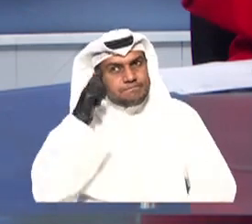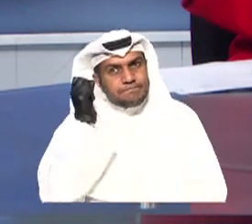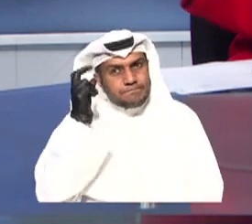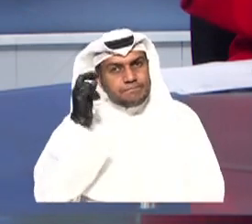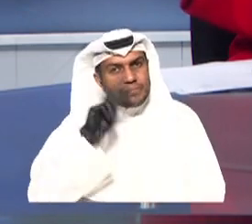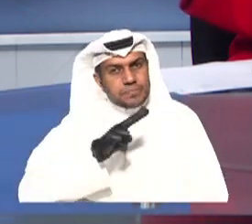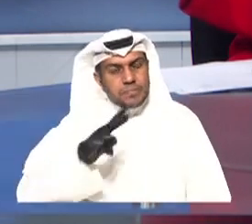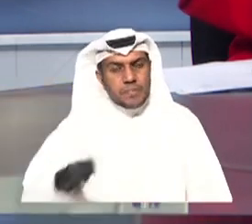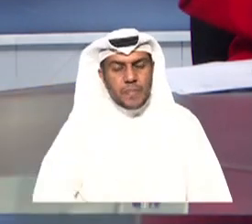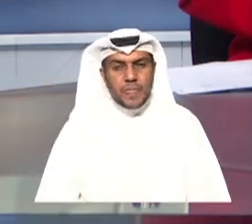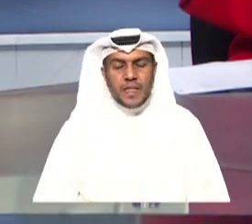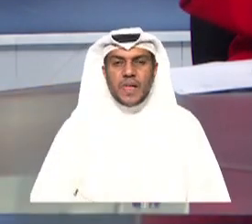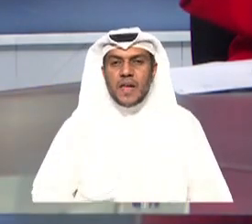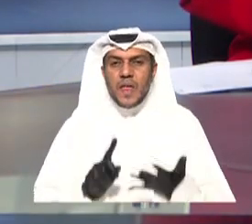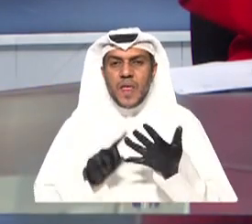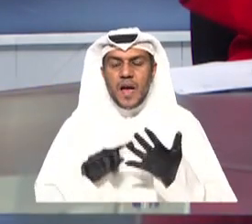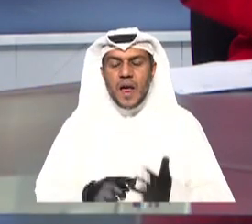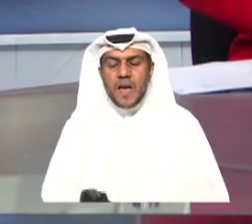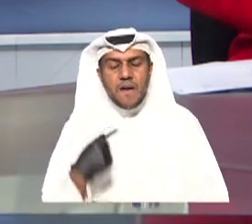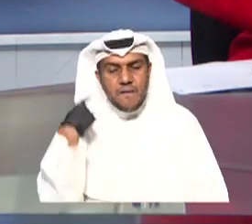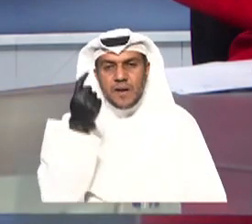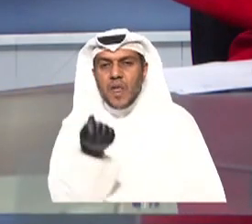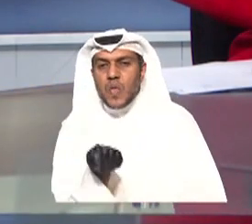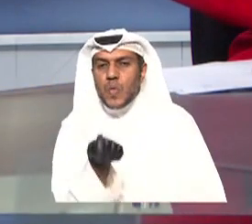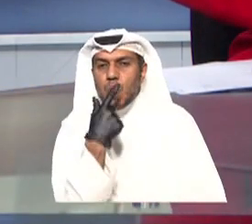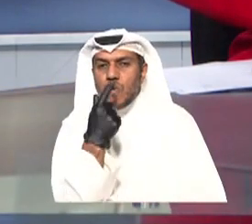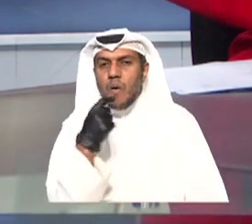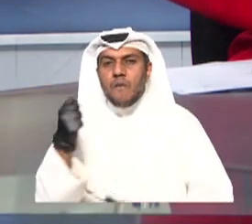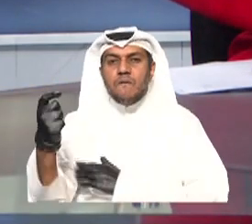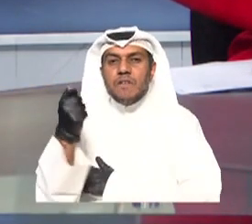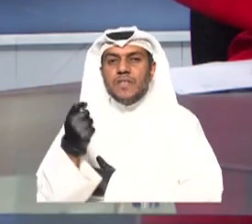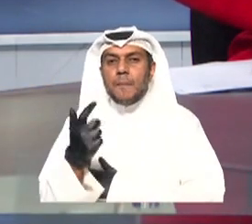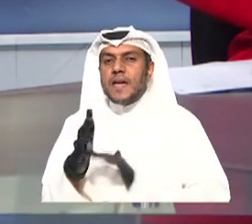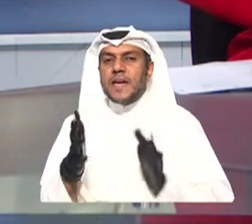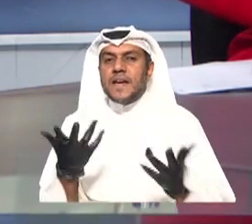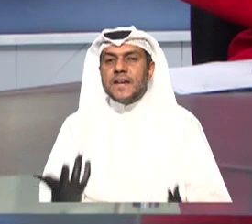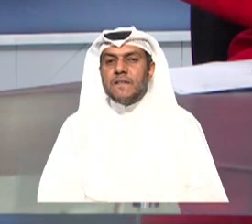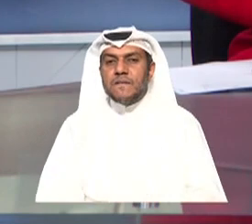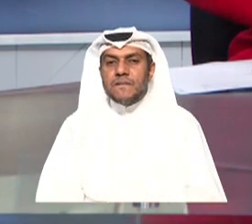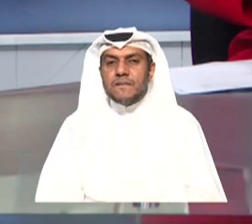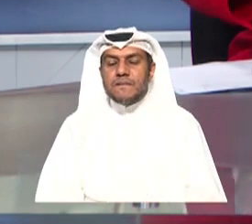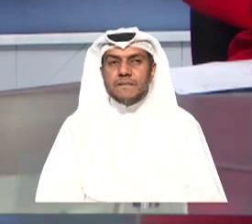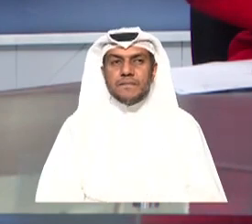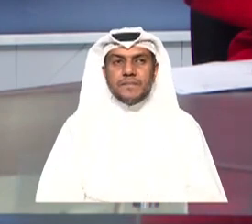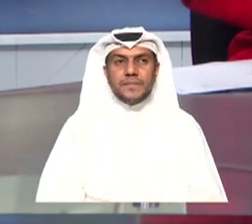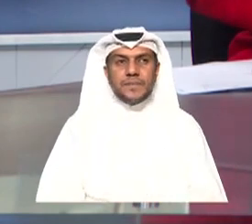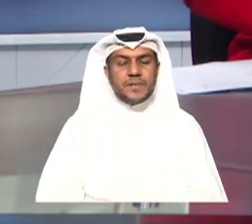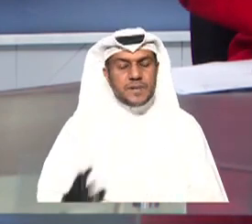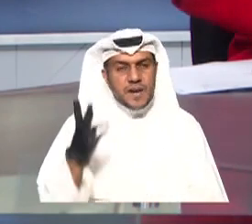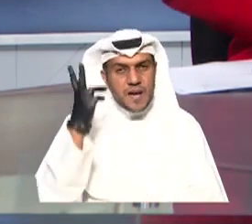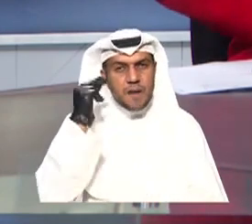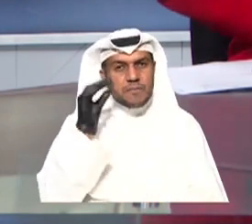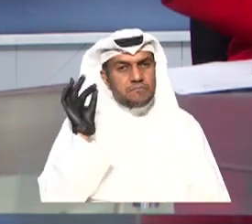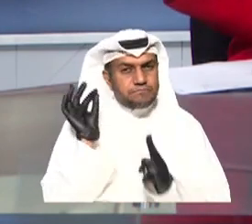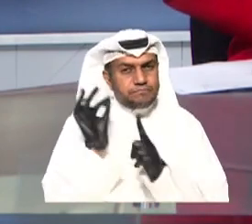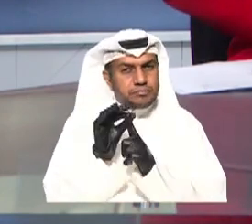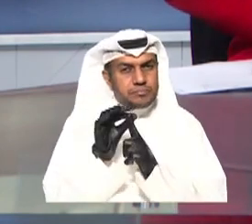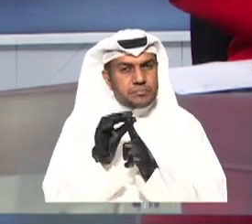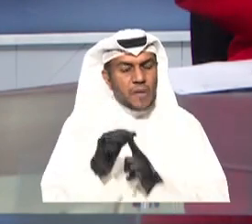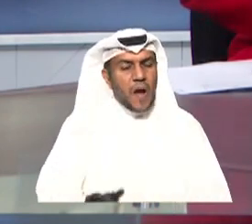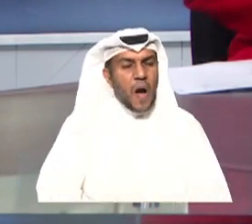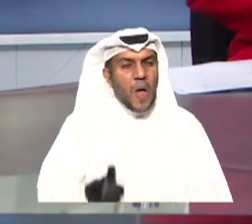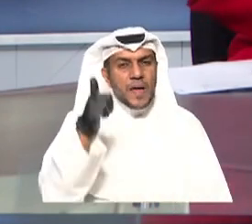تناول حبوب الفيتامينات المتوفرة في الصيدليات. نعم، فهذا لغاية الآن لا يوجد ما يثبت علميا